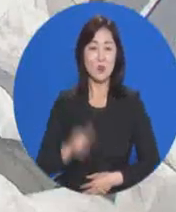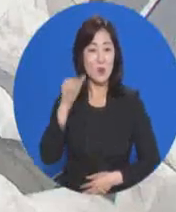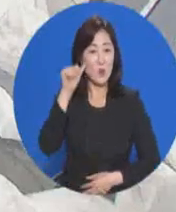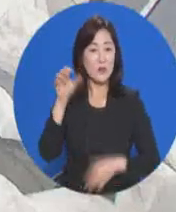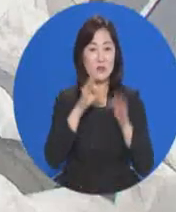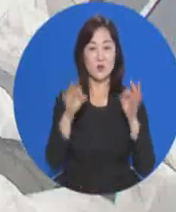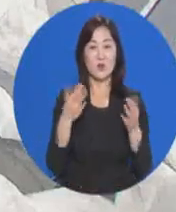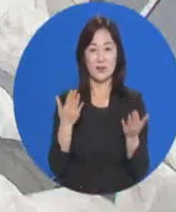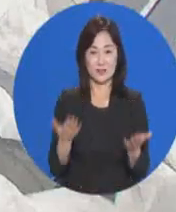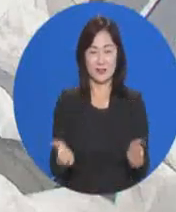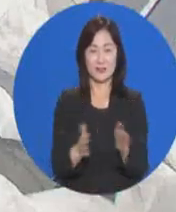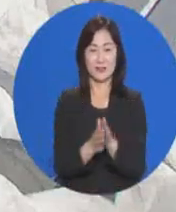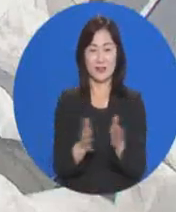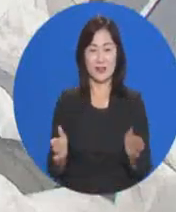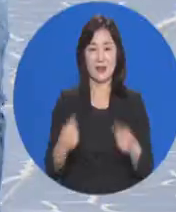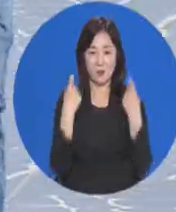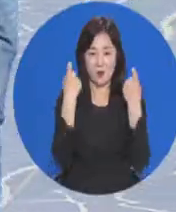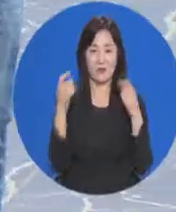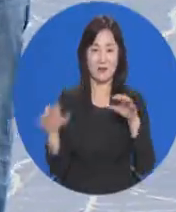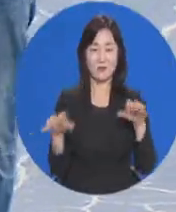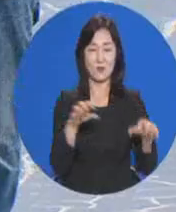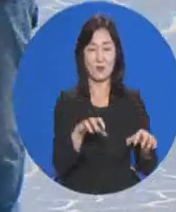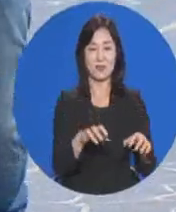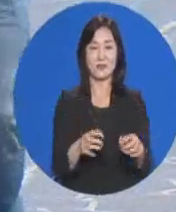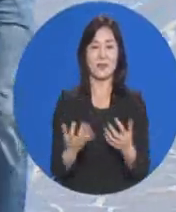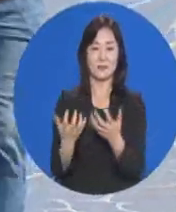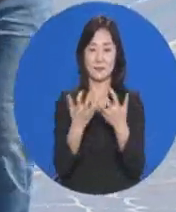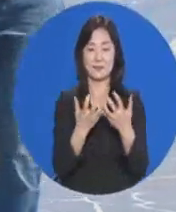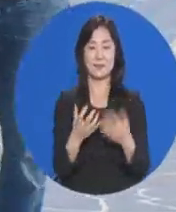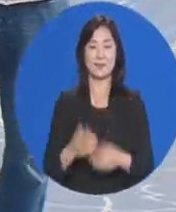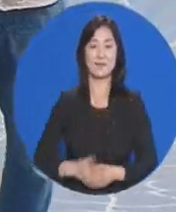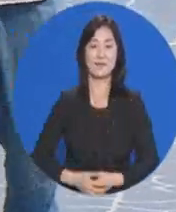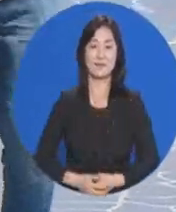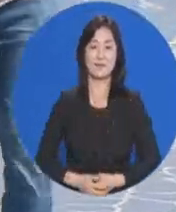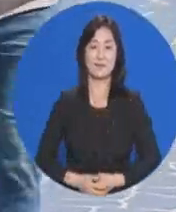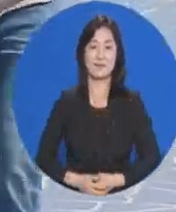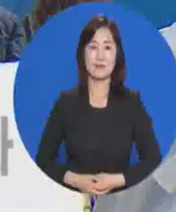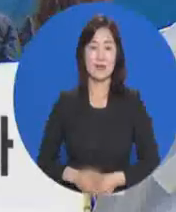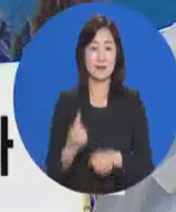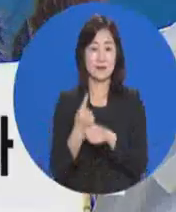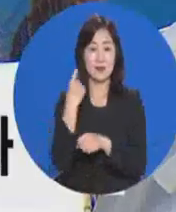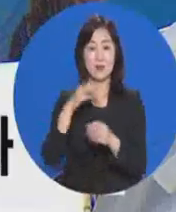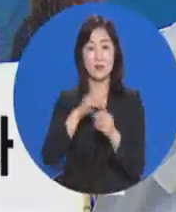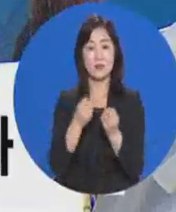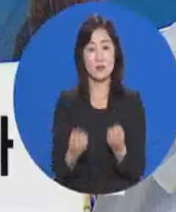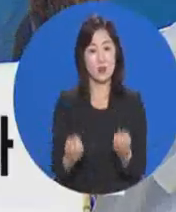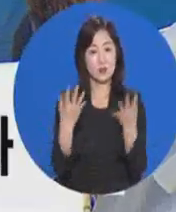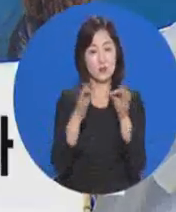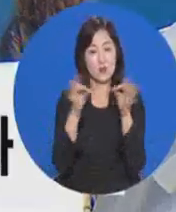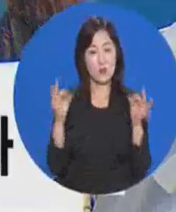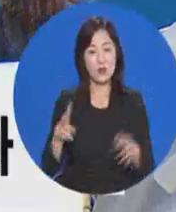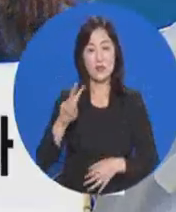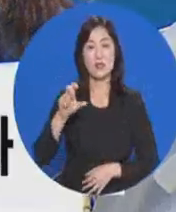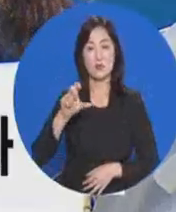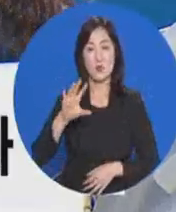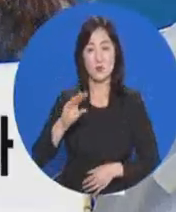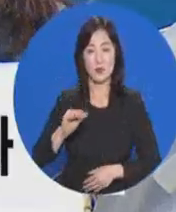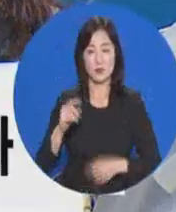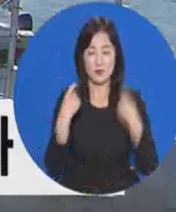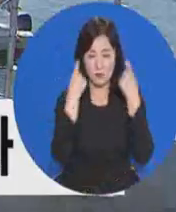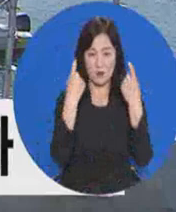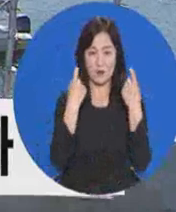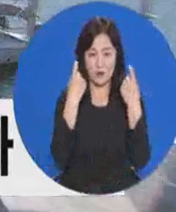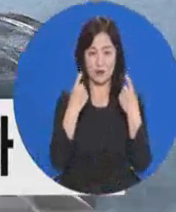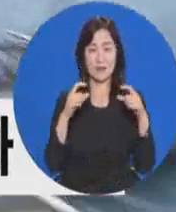연휴가 시작되면서 관광지에도 시민들의 발길이 이어졌습니다. 작년 추석 기간 25만 명을 기록했던 여수